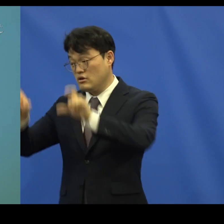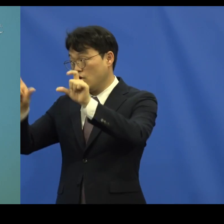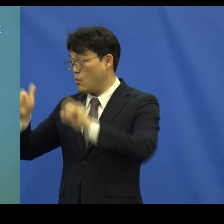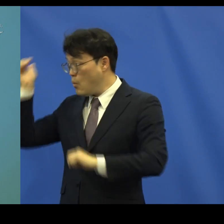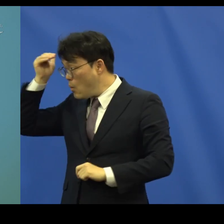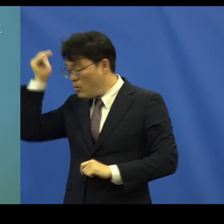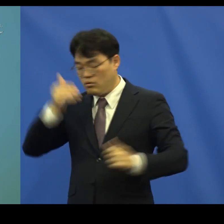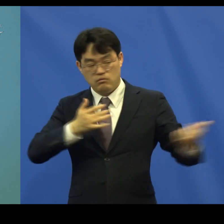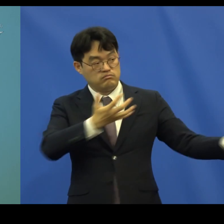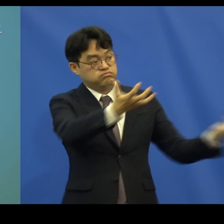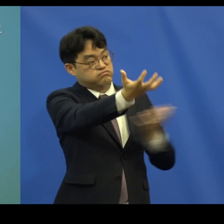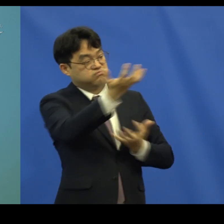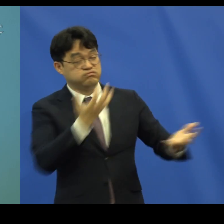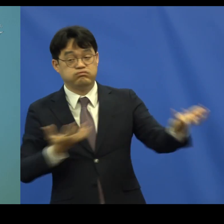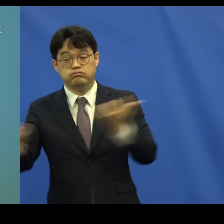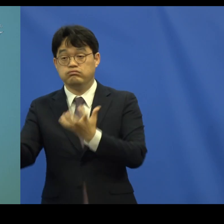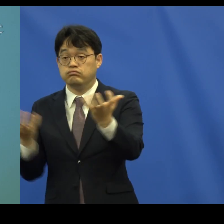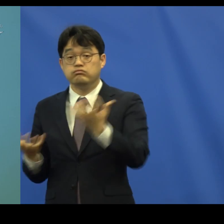그죠?